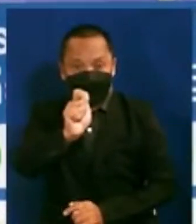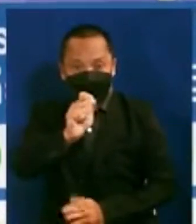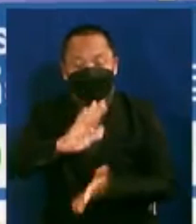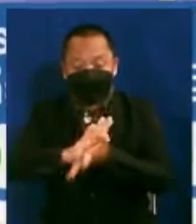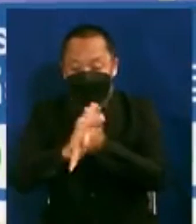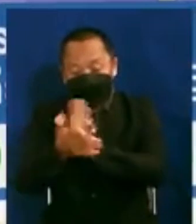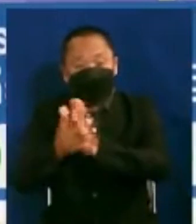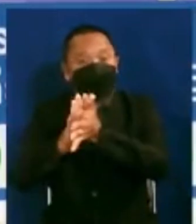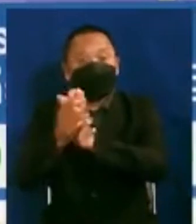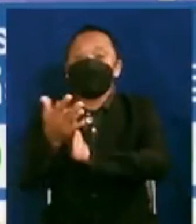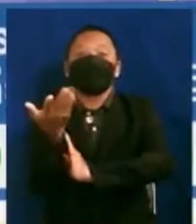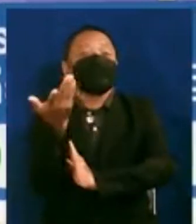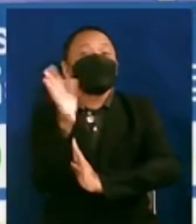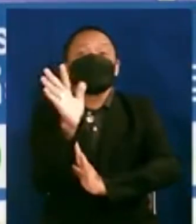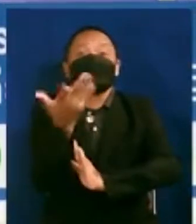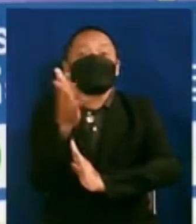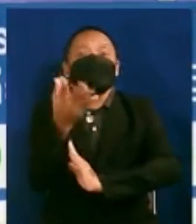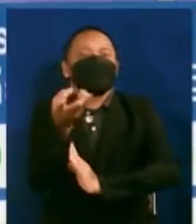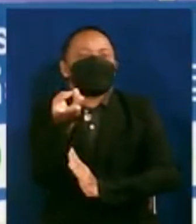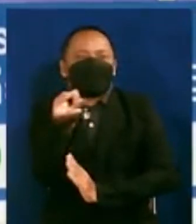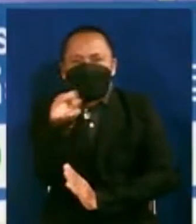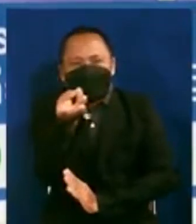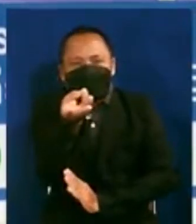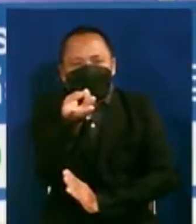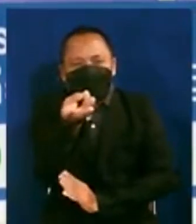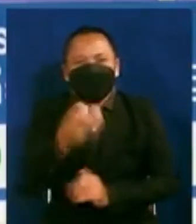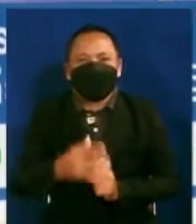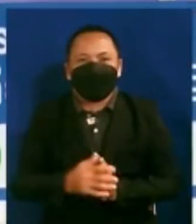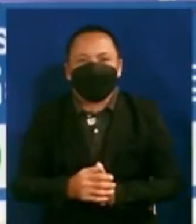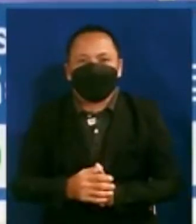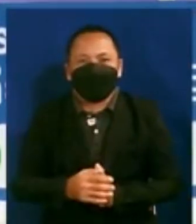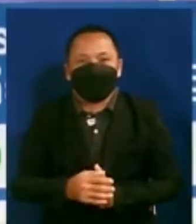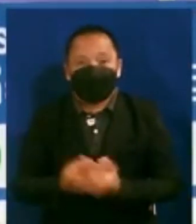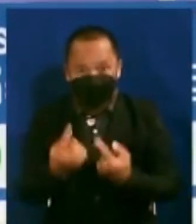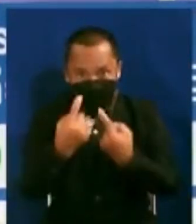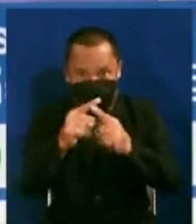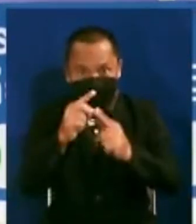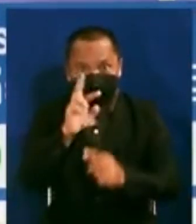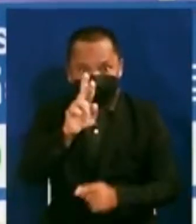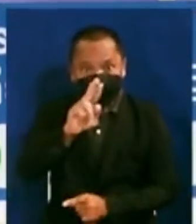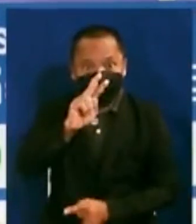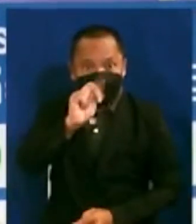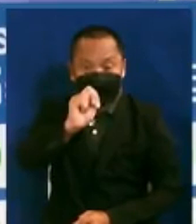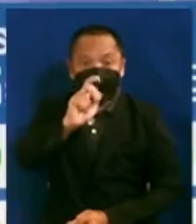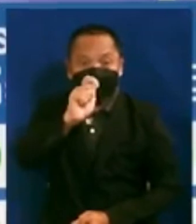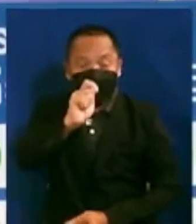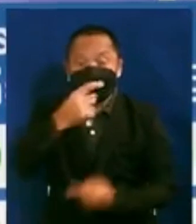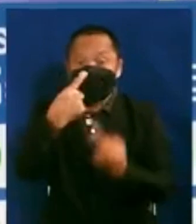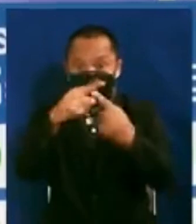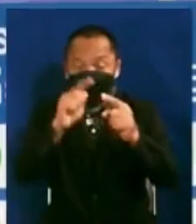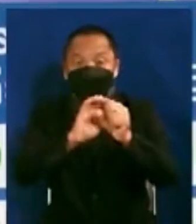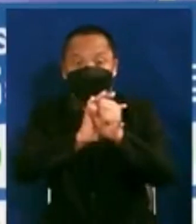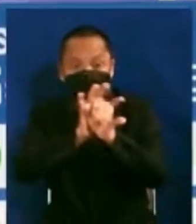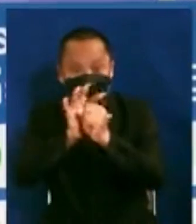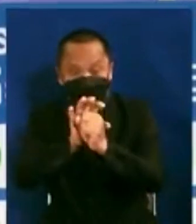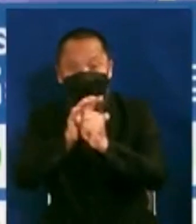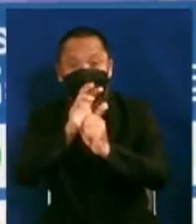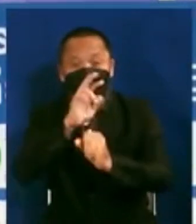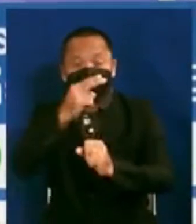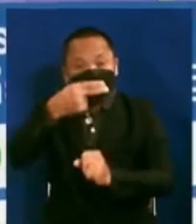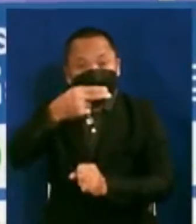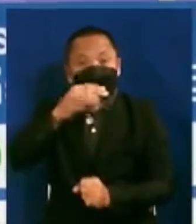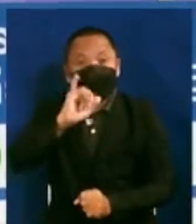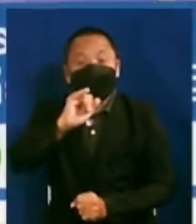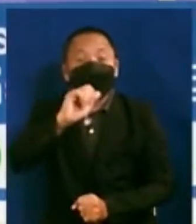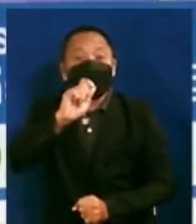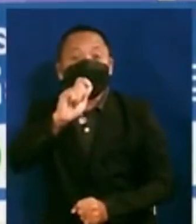ลี่ยนแปลงพันธุกรรมออกไปเนี่ยน้อยมากๆแต่ RNA ไวรัสเกือบทุกตัวนะแม้กระทั่ง HIV